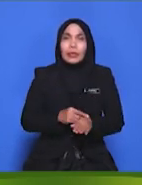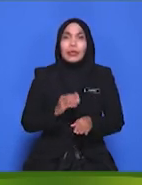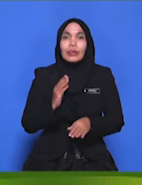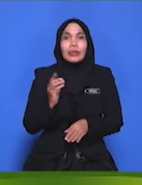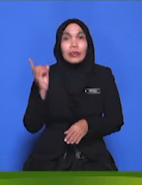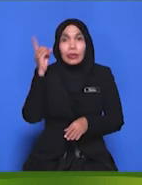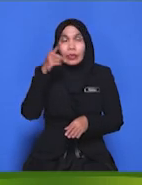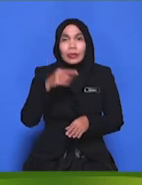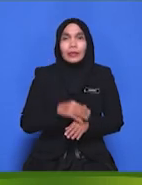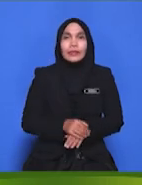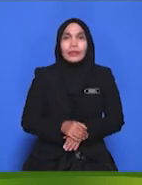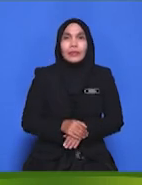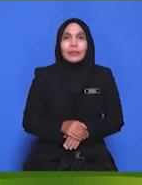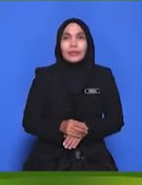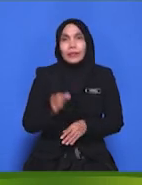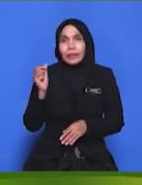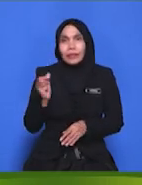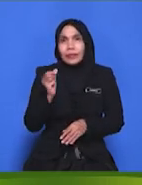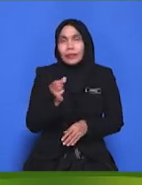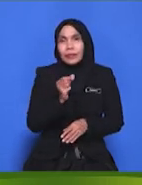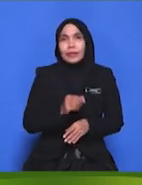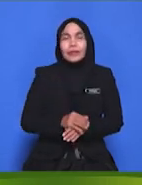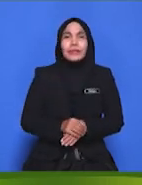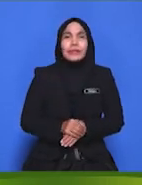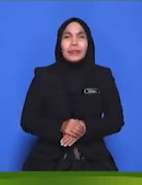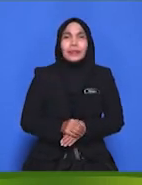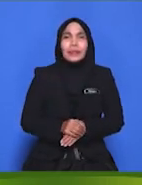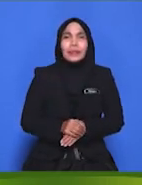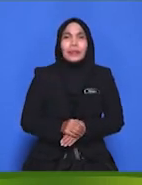Ilal liqa', ma'assalamah, wabillahi taufiq